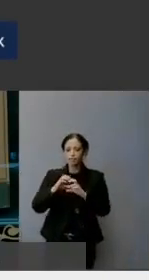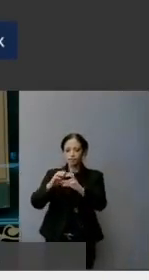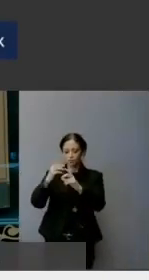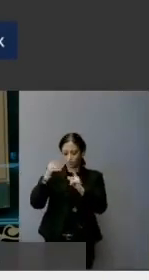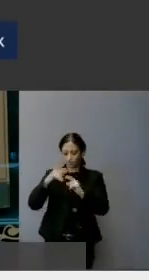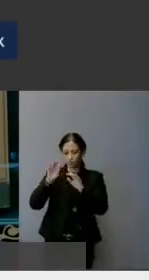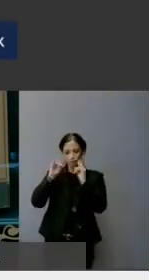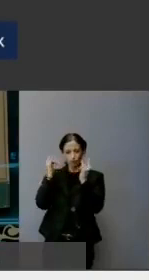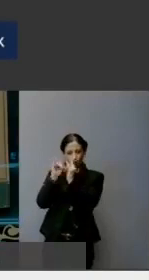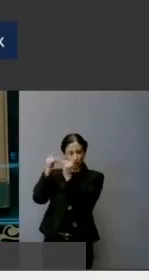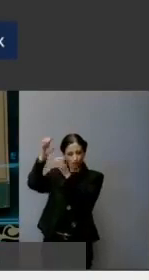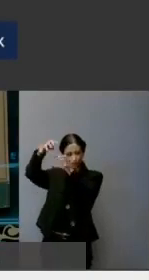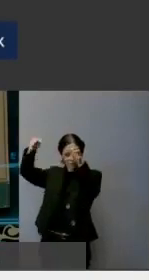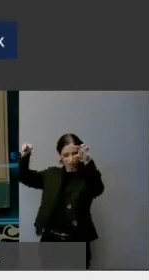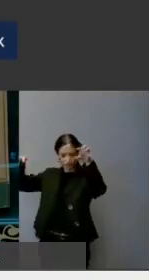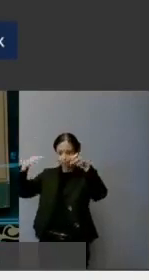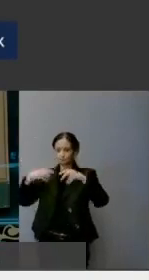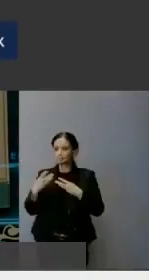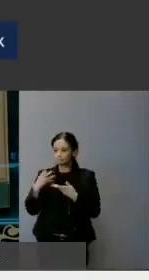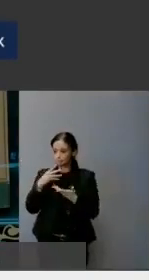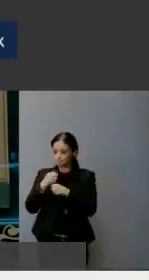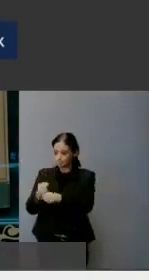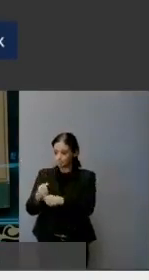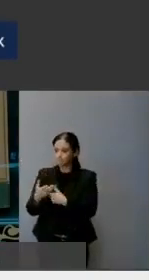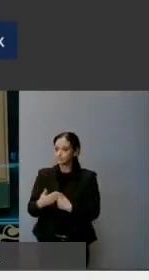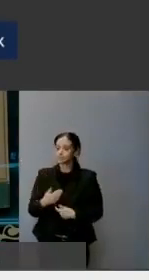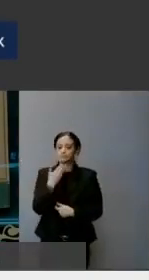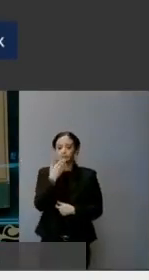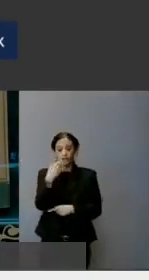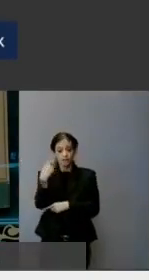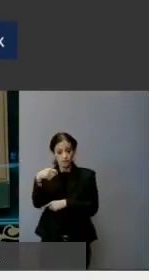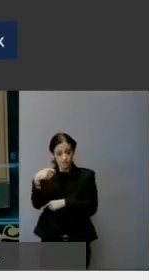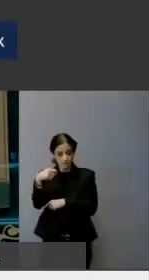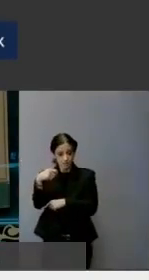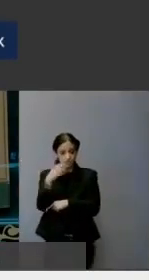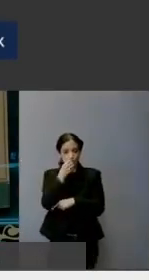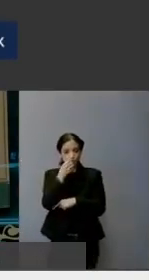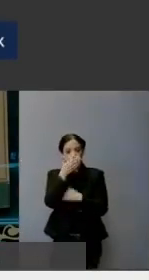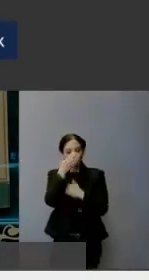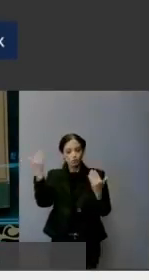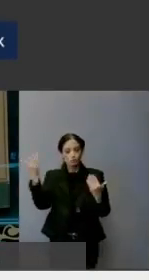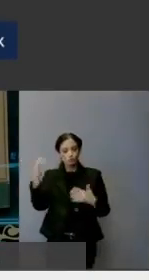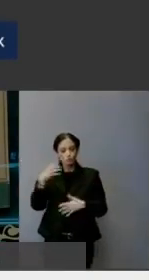la parola grazie presidente buongiorno assessore